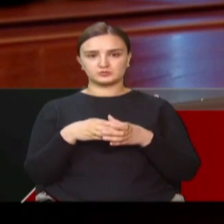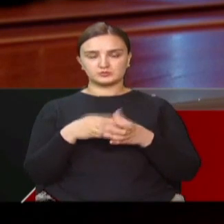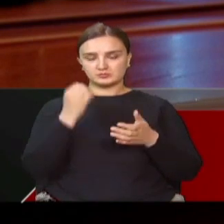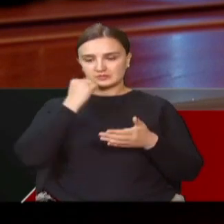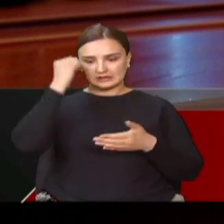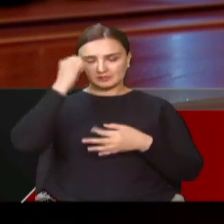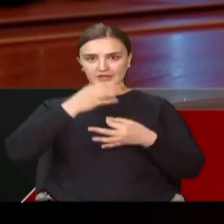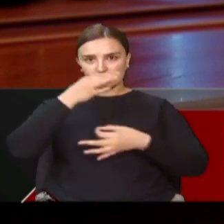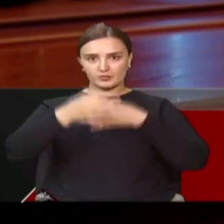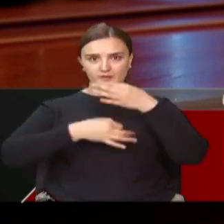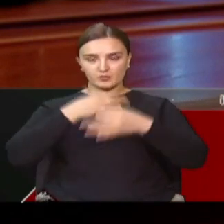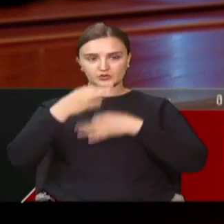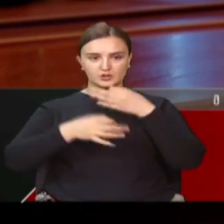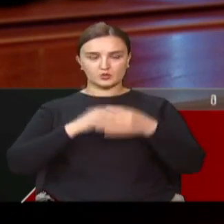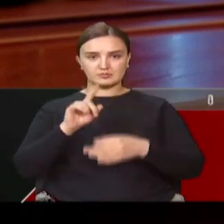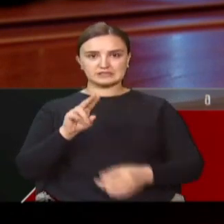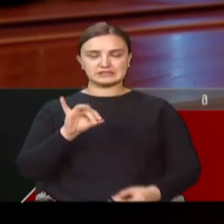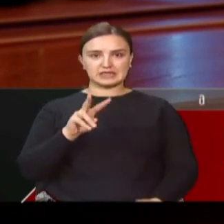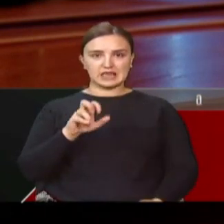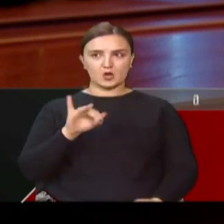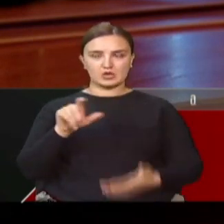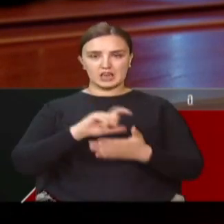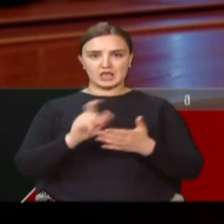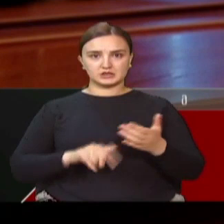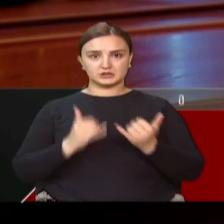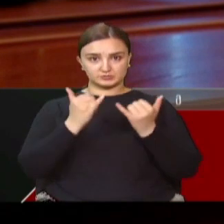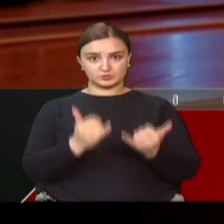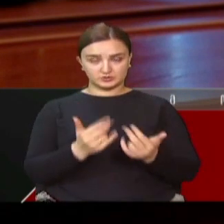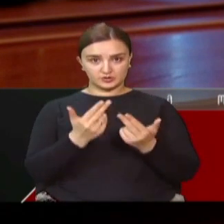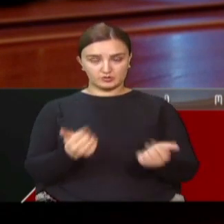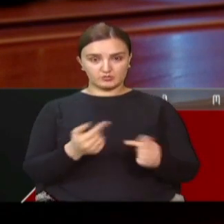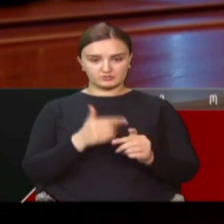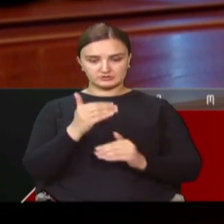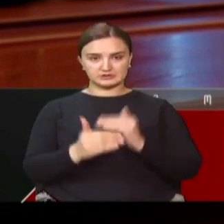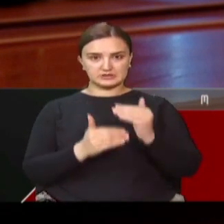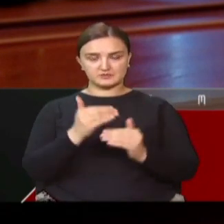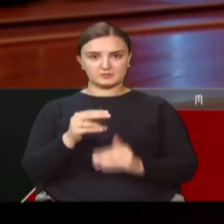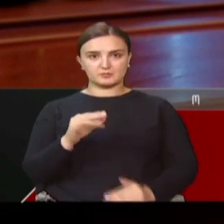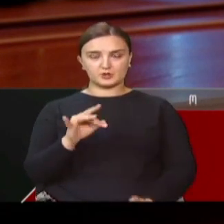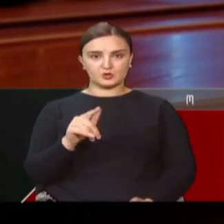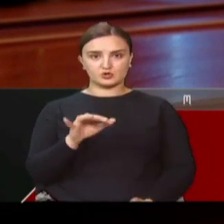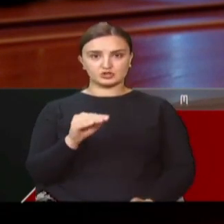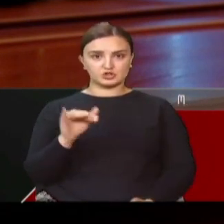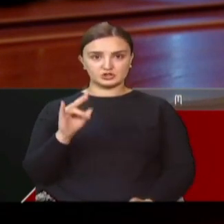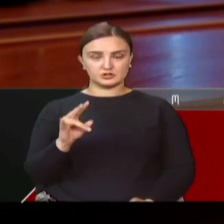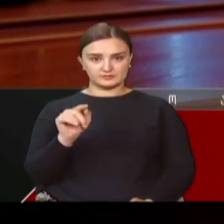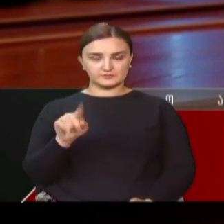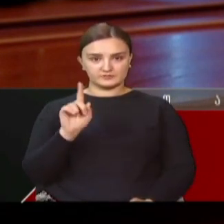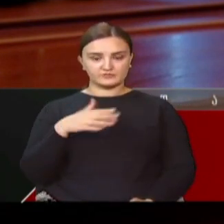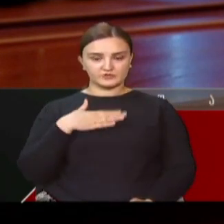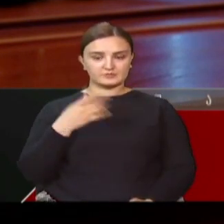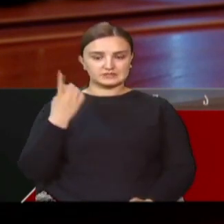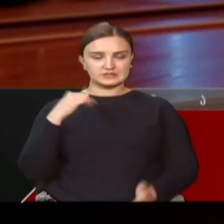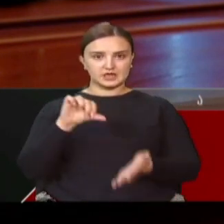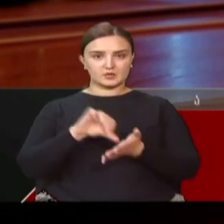madliere bite ubnebod nerob, tikla urma, lexitski mi utuna, hoga sot, țin mi ițes prigojinio. Da, teli es bachori, șem țina gamon